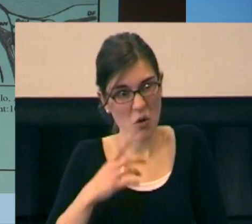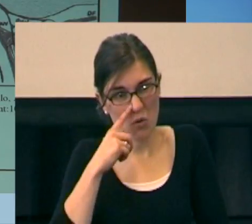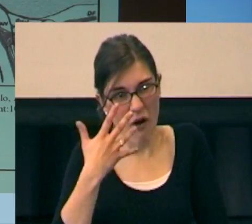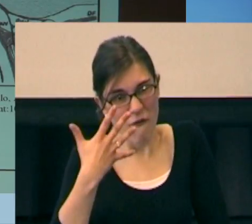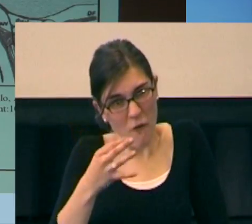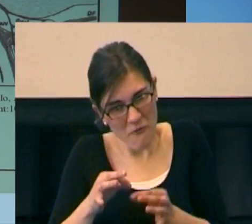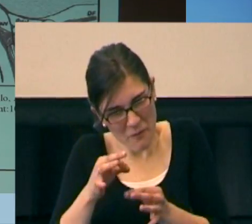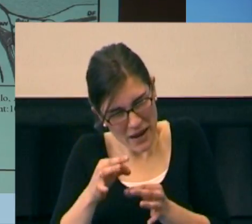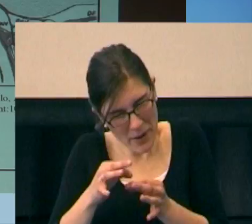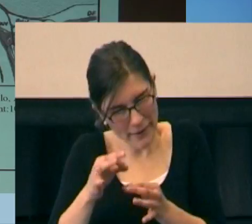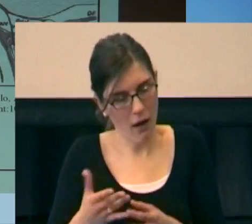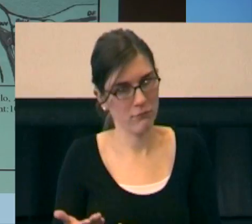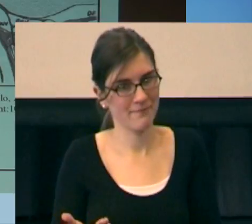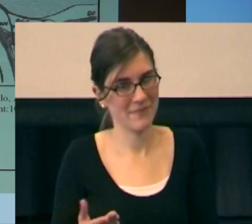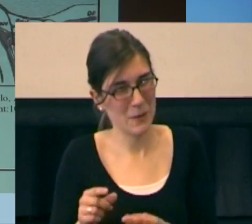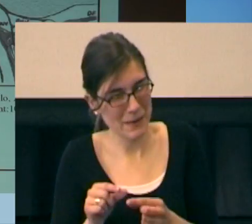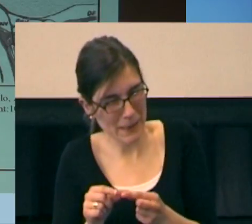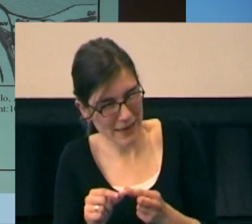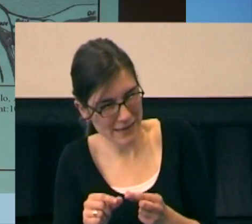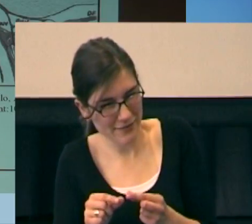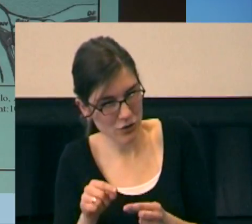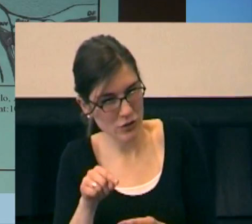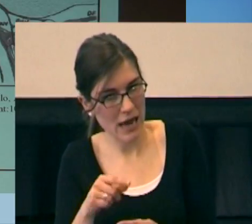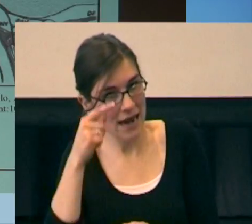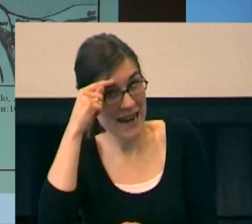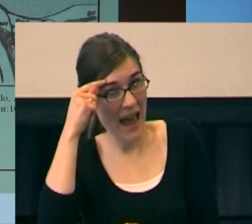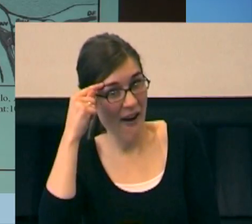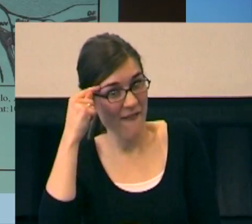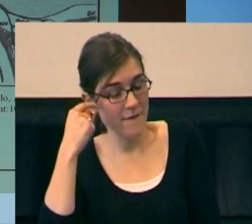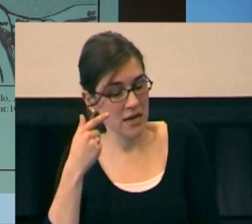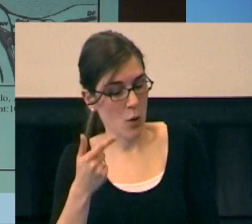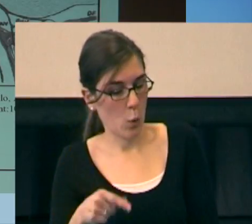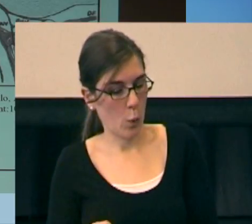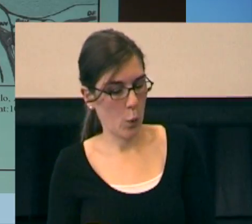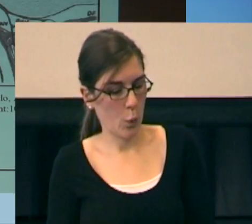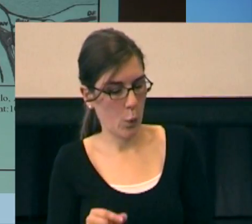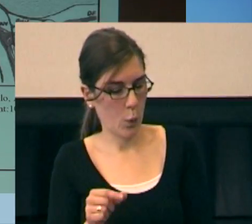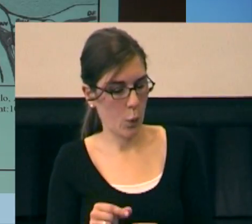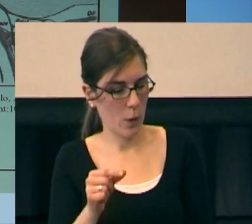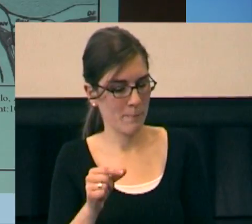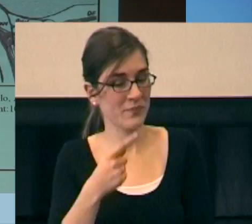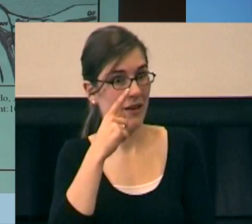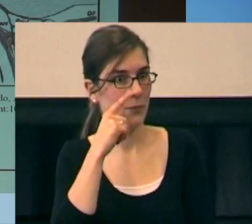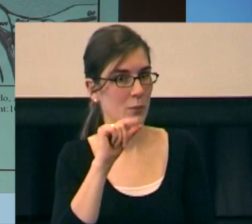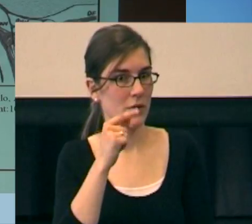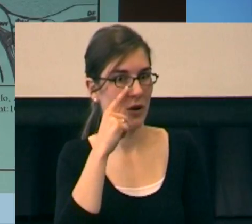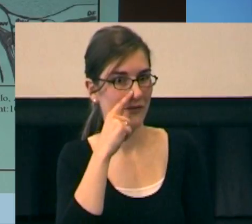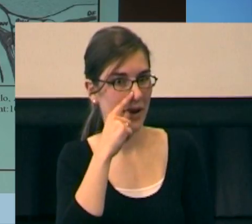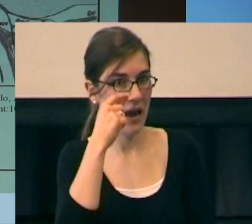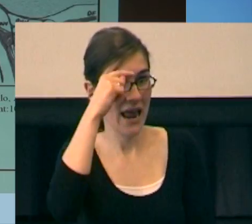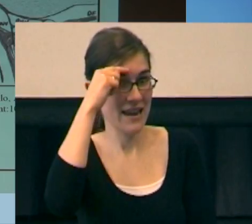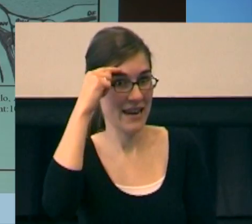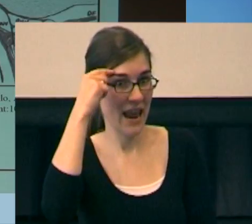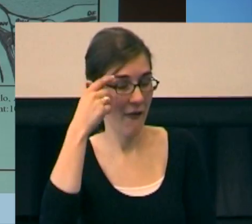höchstens. Und genau in dem Zwickel dazwischen liegen hier diese Nerven. Das heißt, wenn Sie die Nerven erhalten,